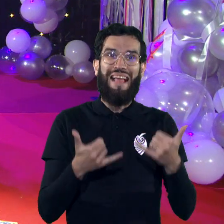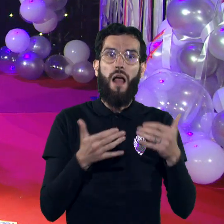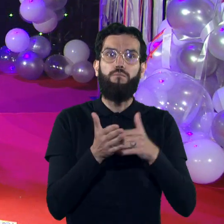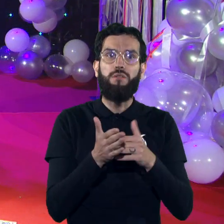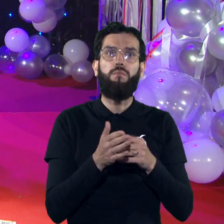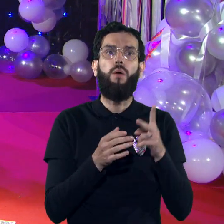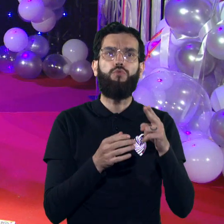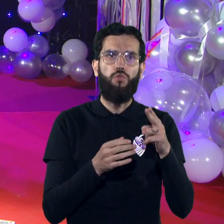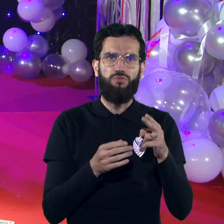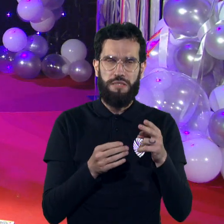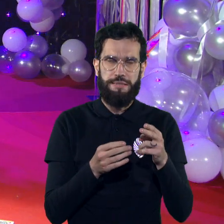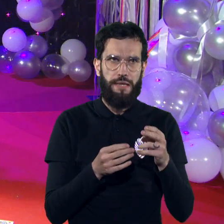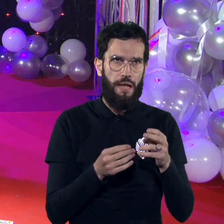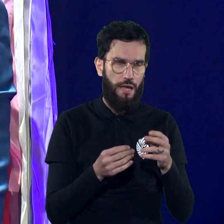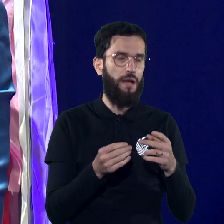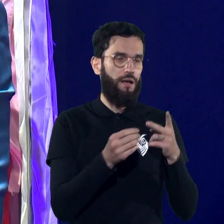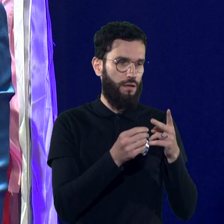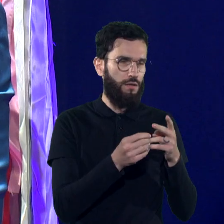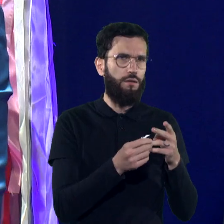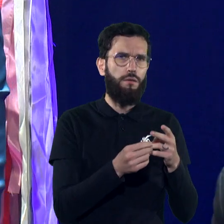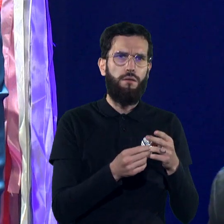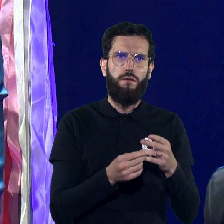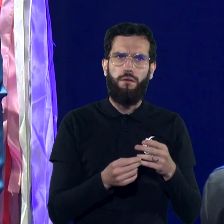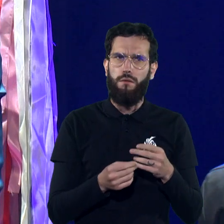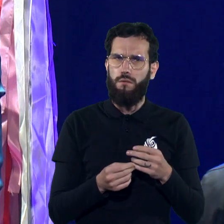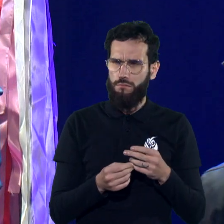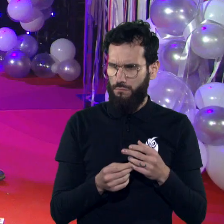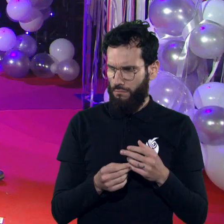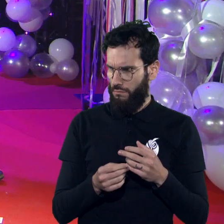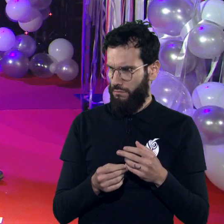potrebať nožnice. Ja by som to prestrihol na polovicu a...